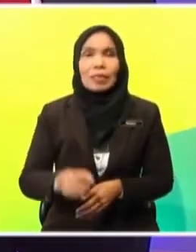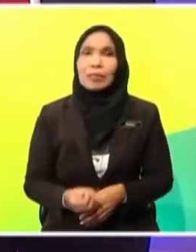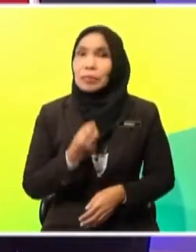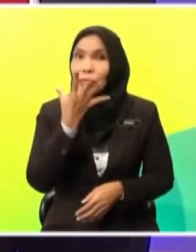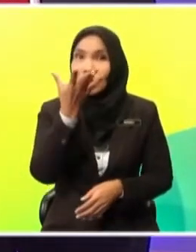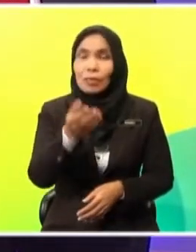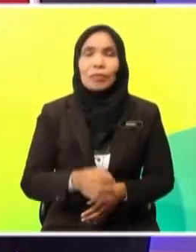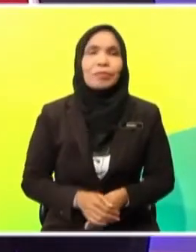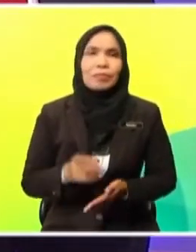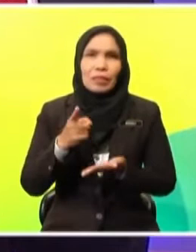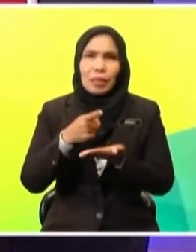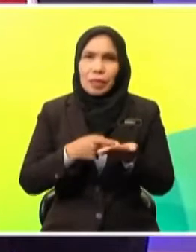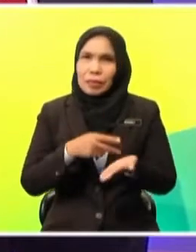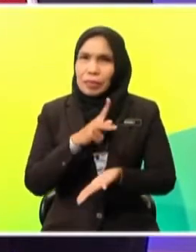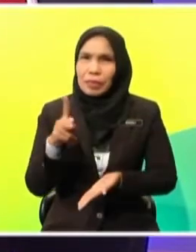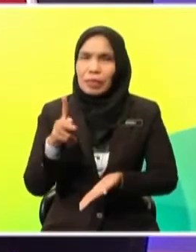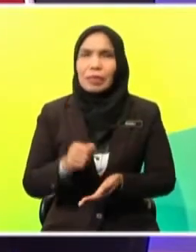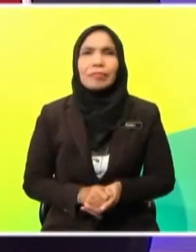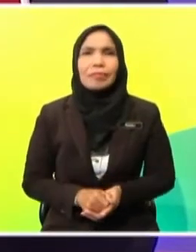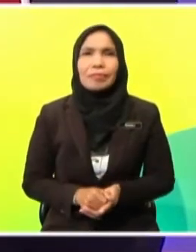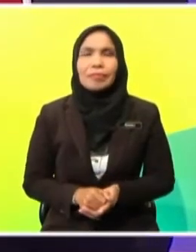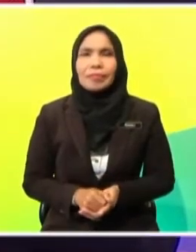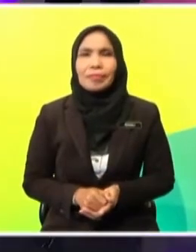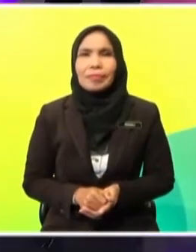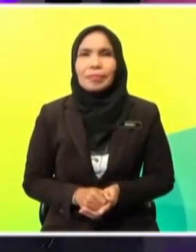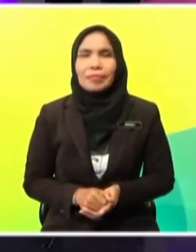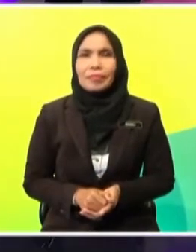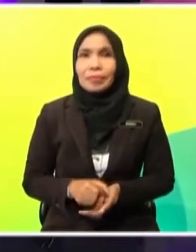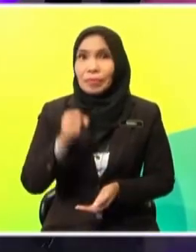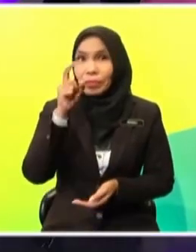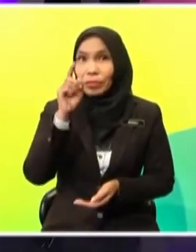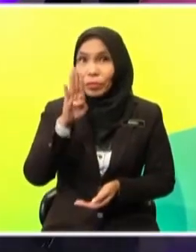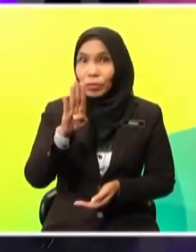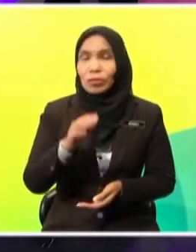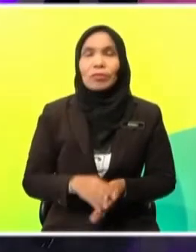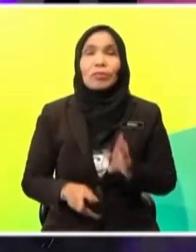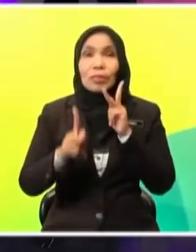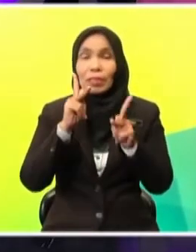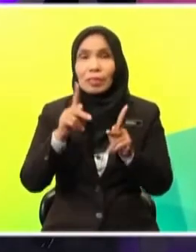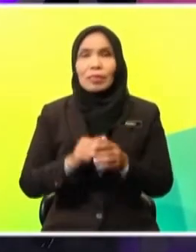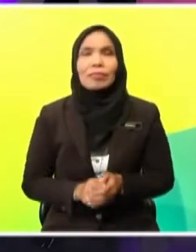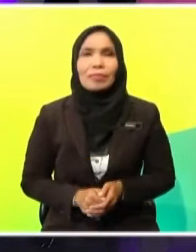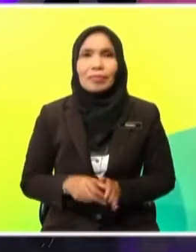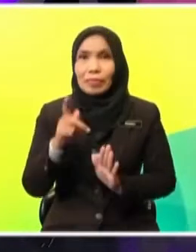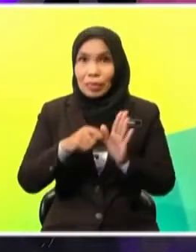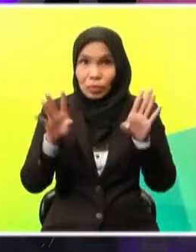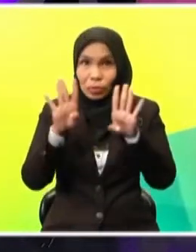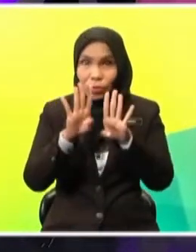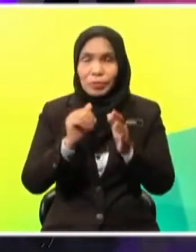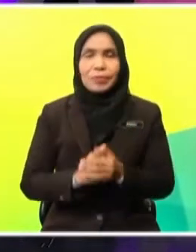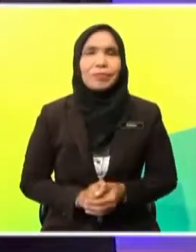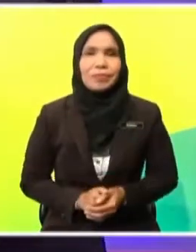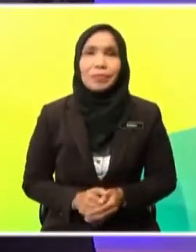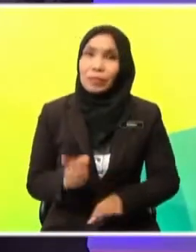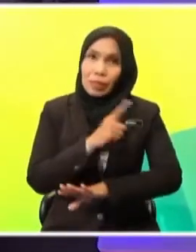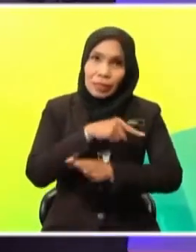dengan suku kate tertutup jadi Kak Yudha bersedia dah Signature di rumahku juga bersedia baik